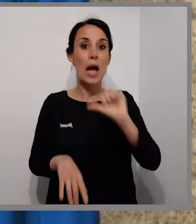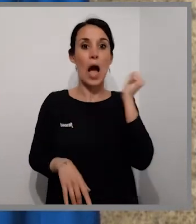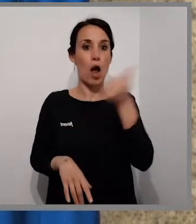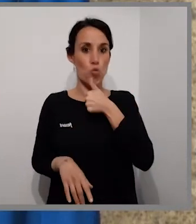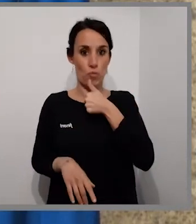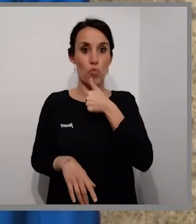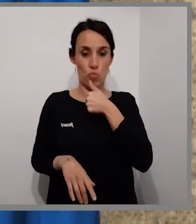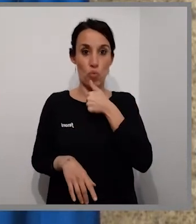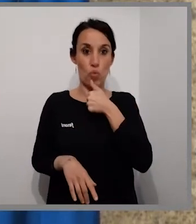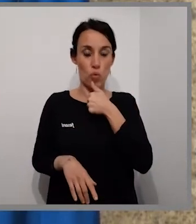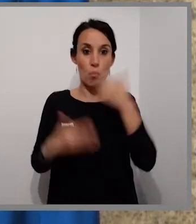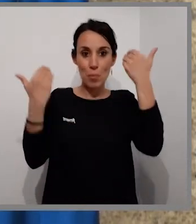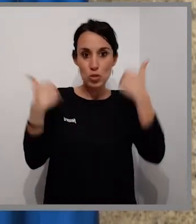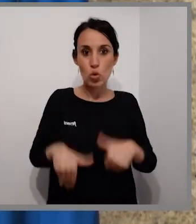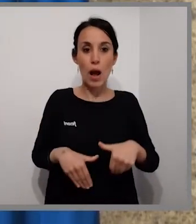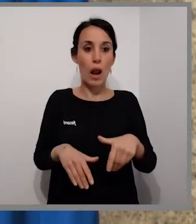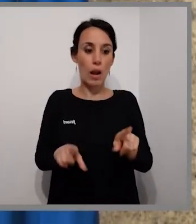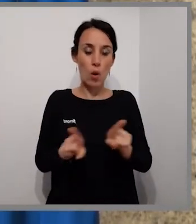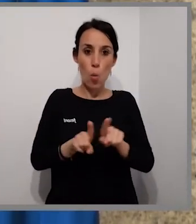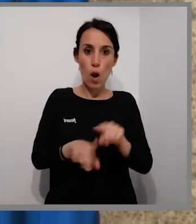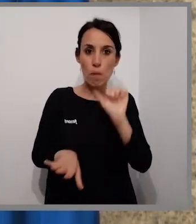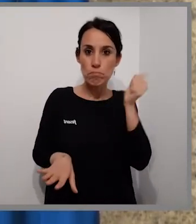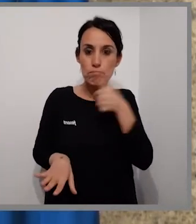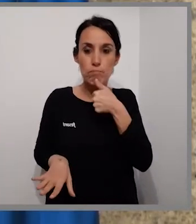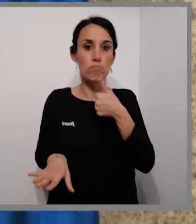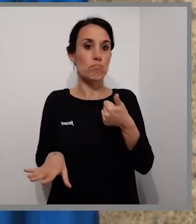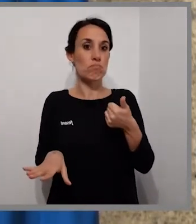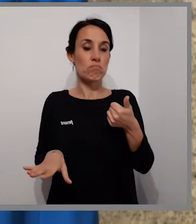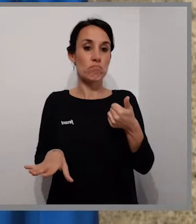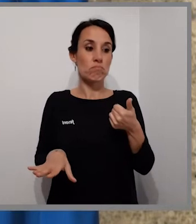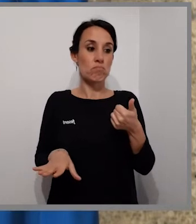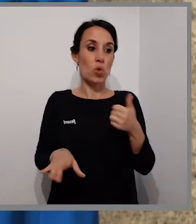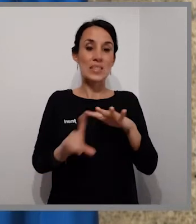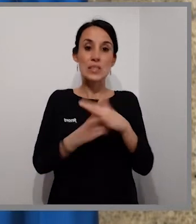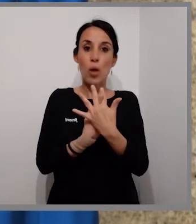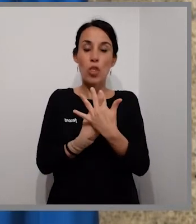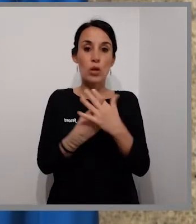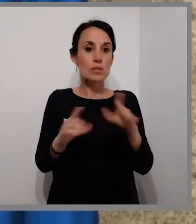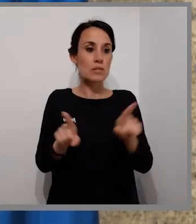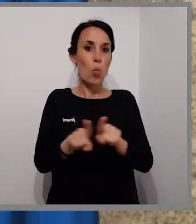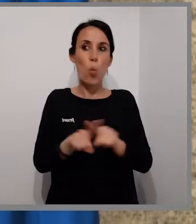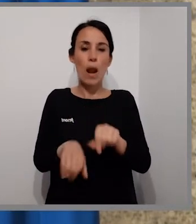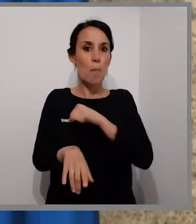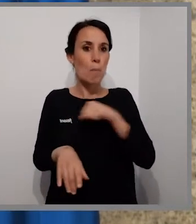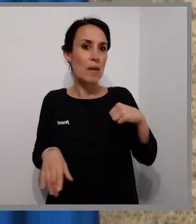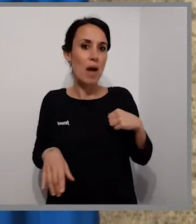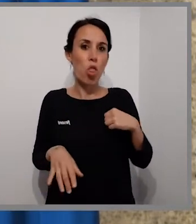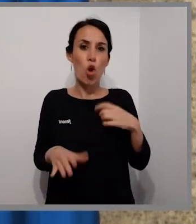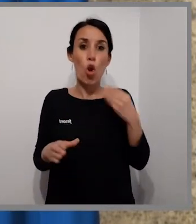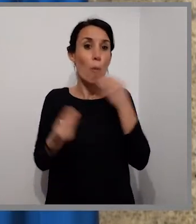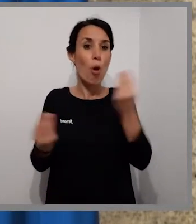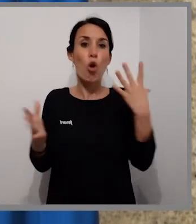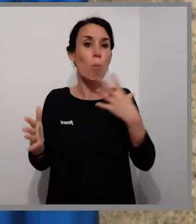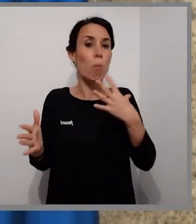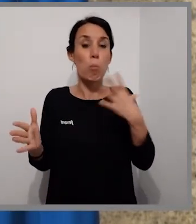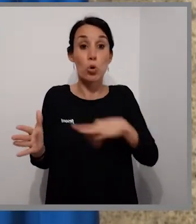d'anonimat també personal i que tinguin una situació de confidencialitat i que tinguin una situació que sigui el millor possible donades